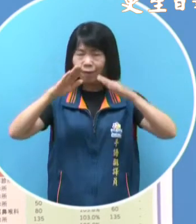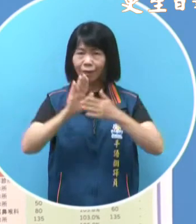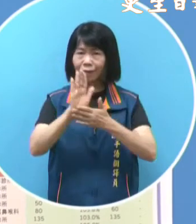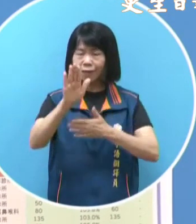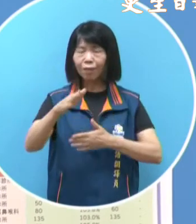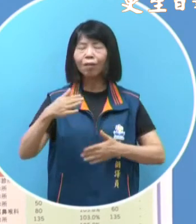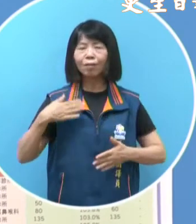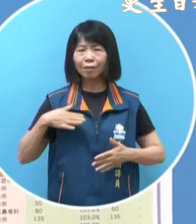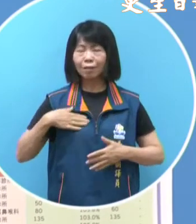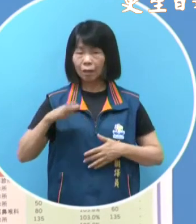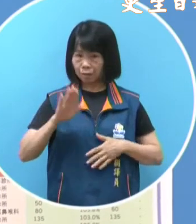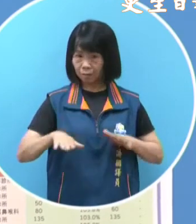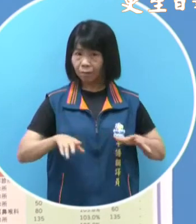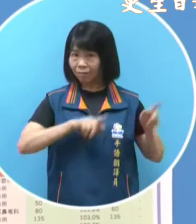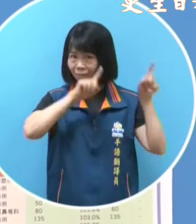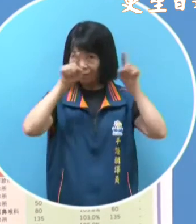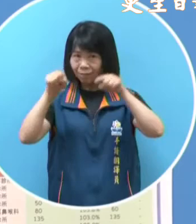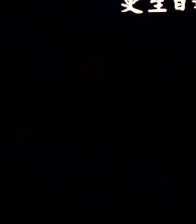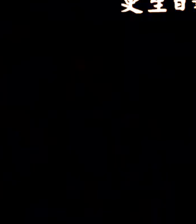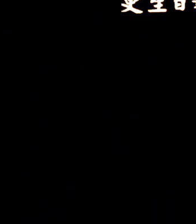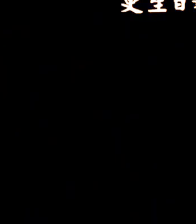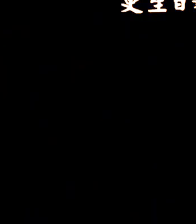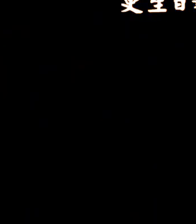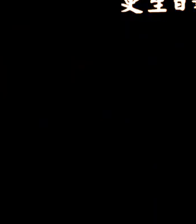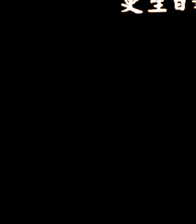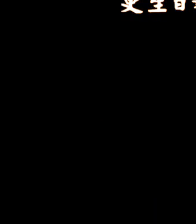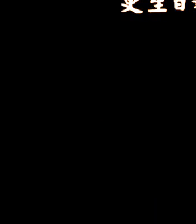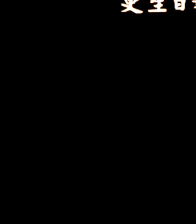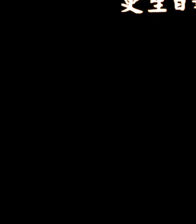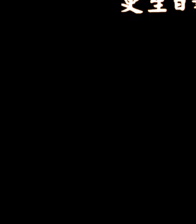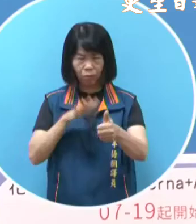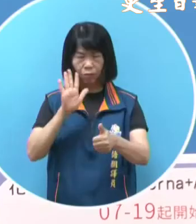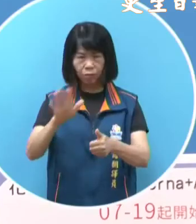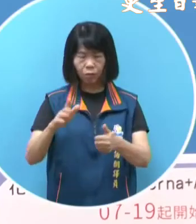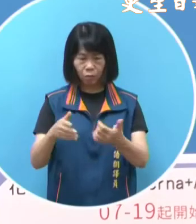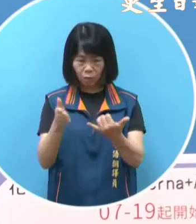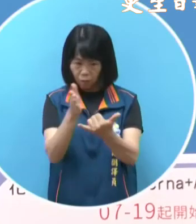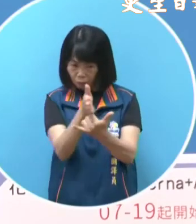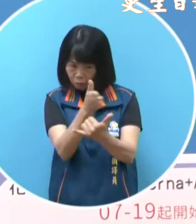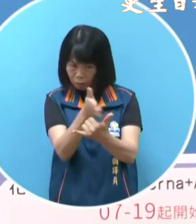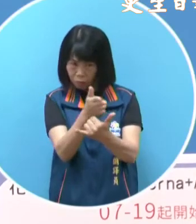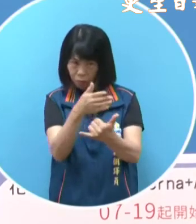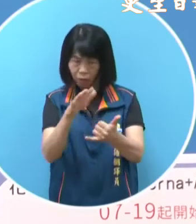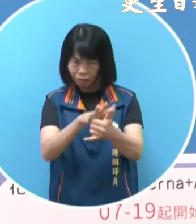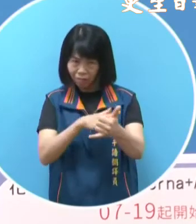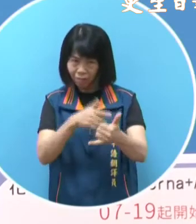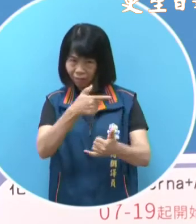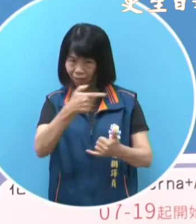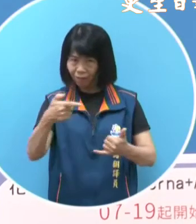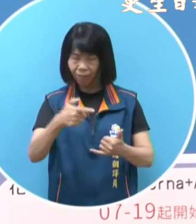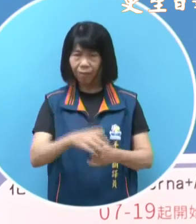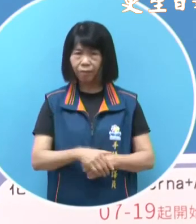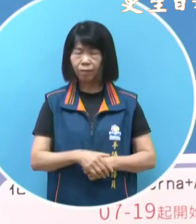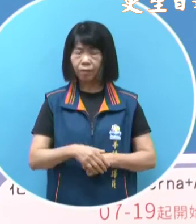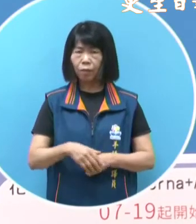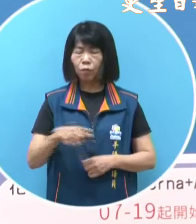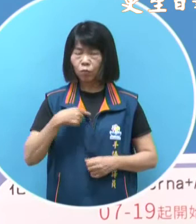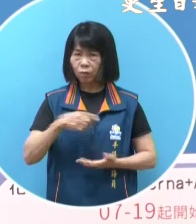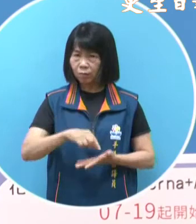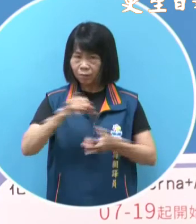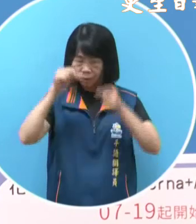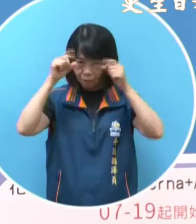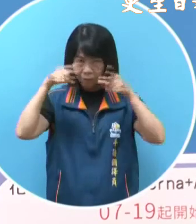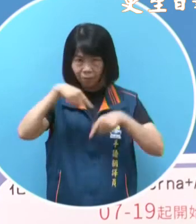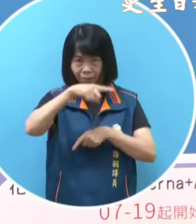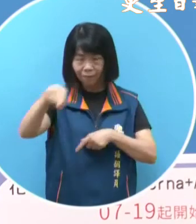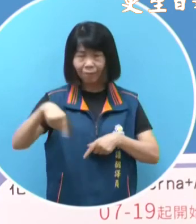了解今天一整天在诊所端的接种的状况哈。 那在这里真卫也要提醒我们所有乡亲